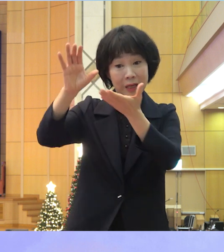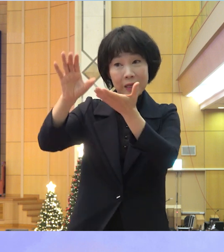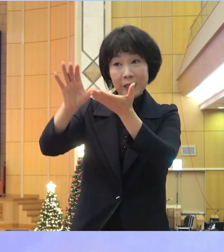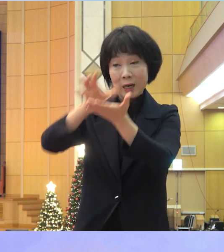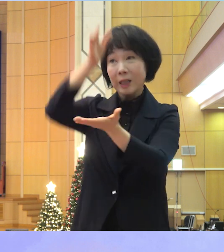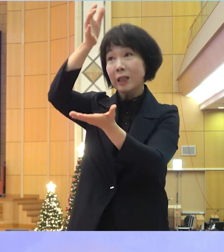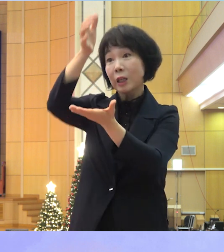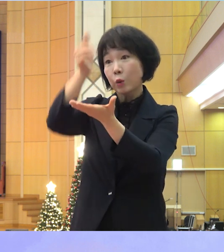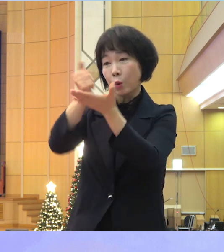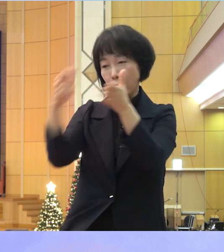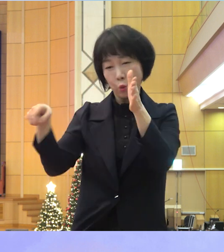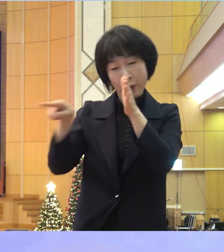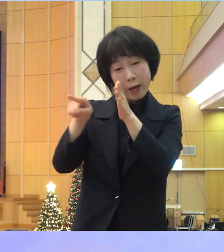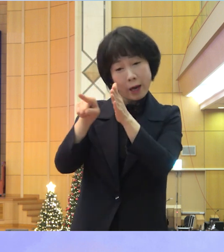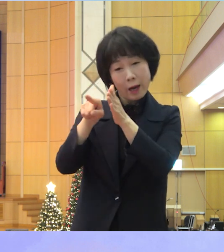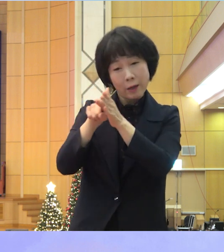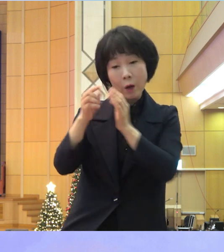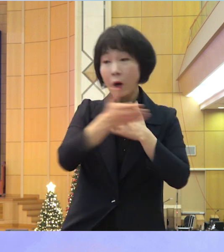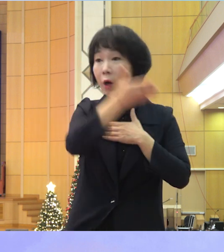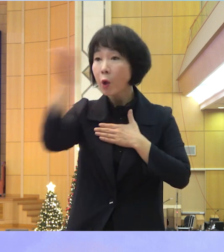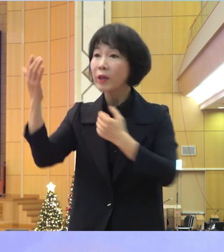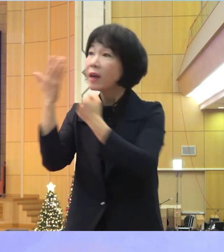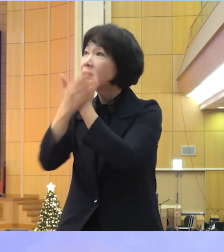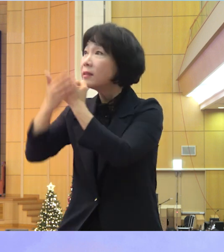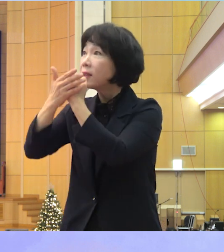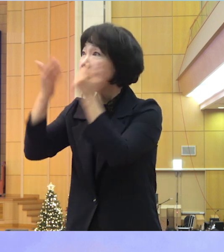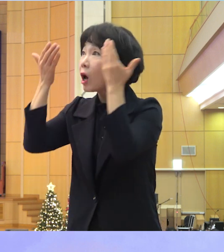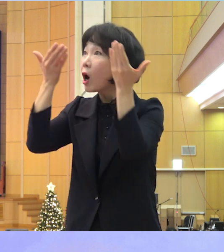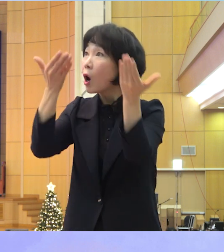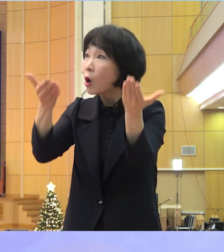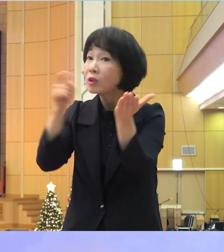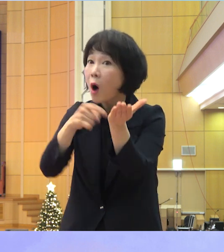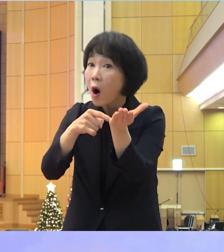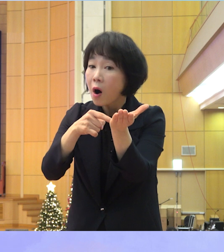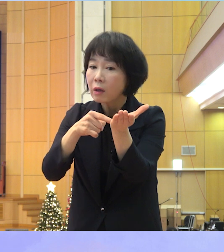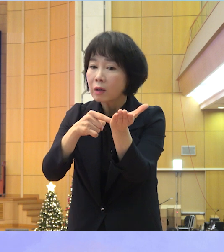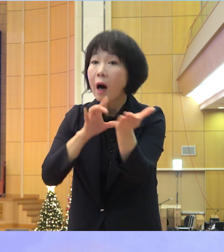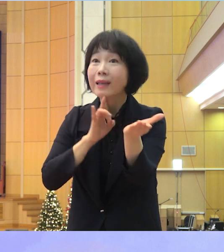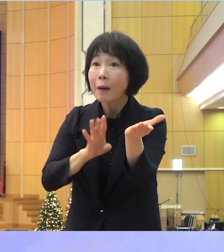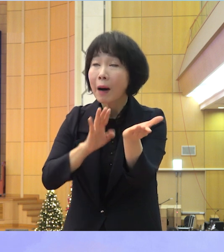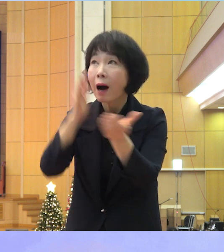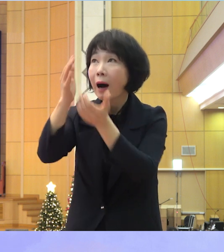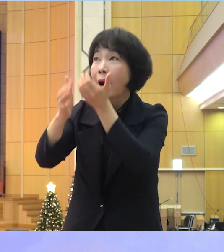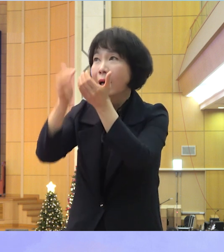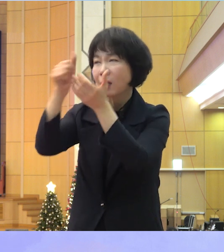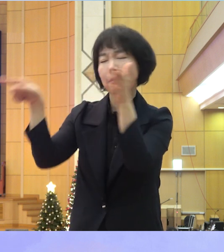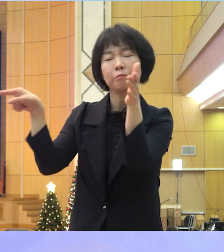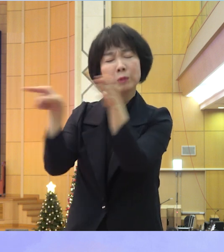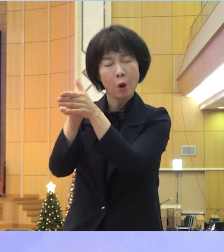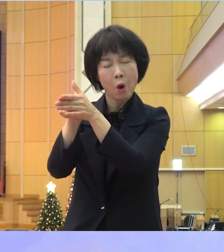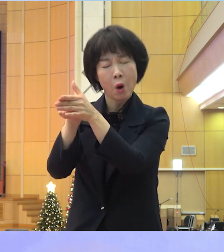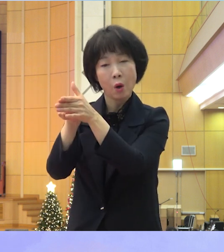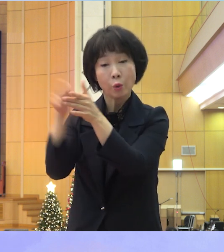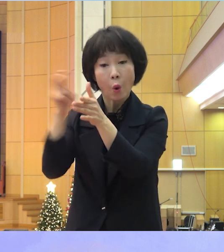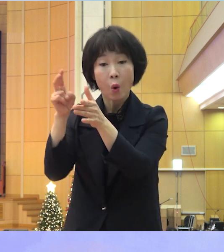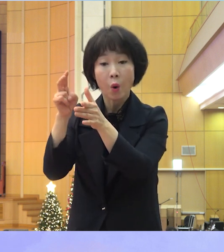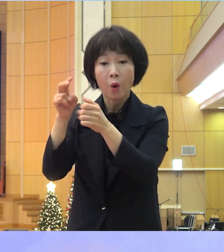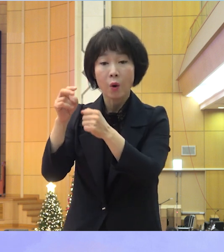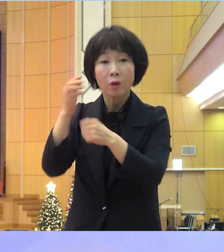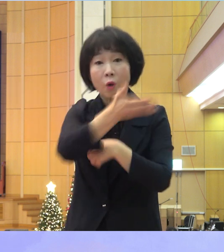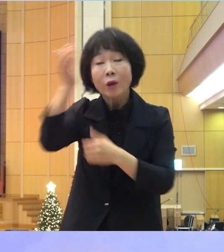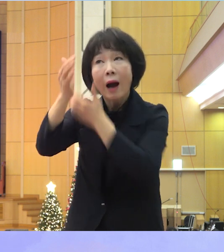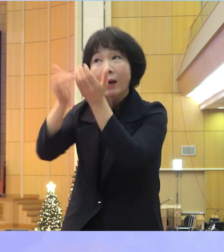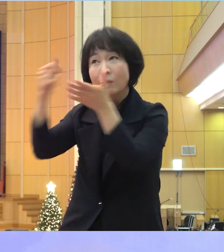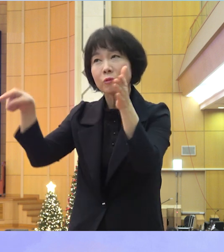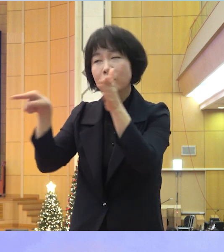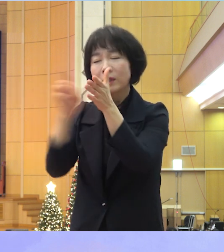시작. 그리스도를 위하여 너희에게 은혜를 주신 것은 다만 그를 믿을 뿐 아니라 또한